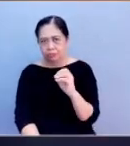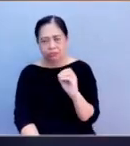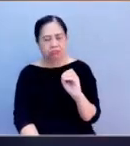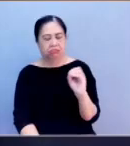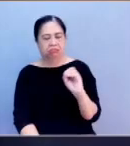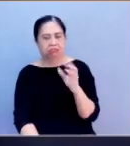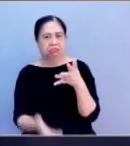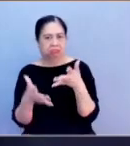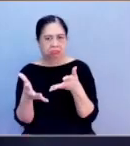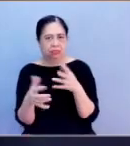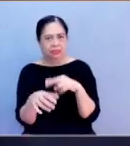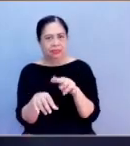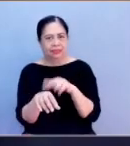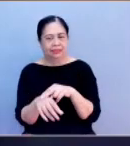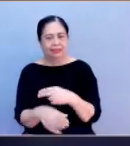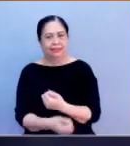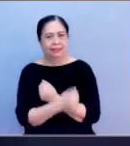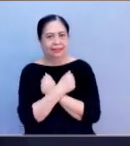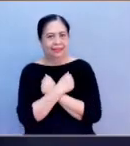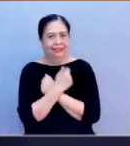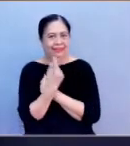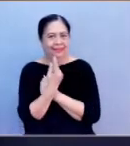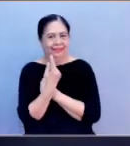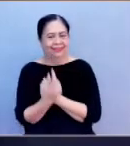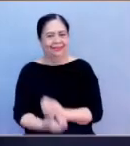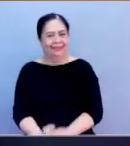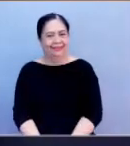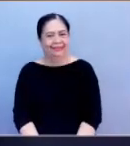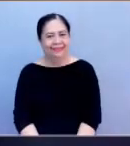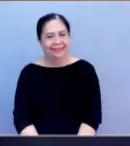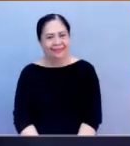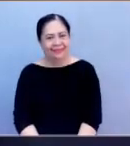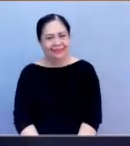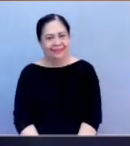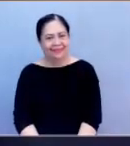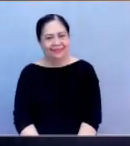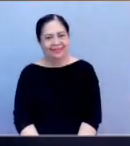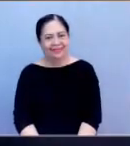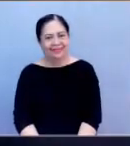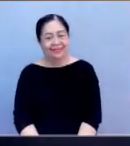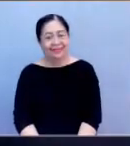pa. Pagmamahal lang daw. Pagmamahal lang. Para umaro umabot ng